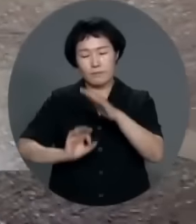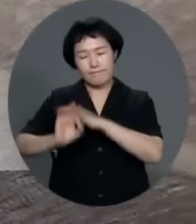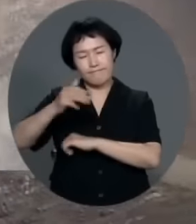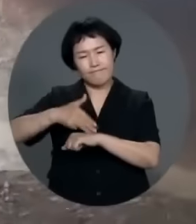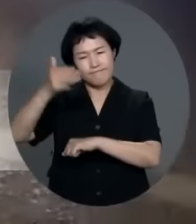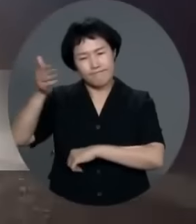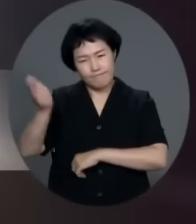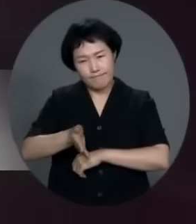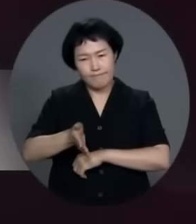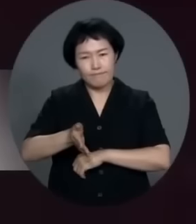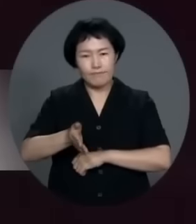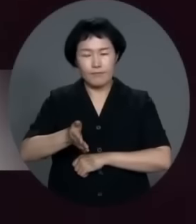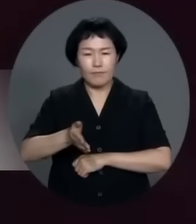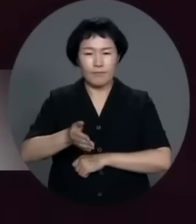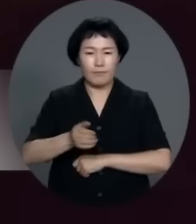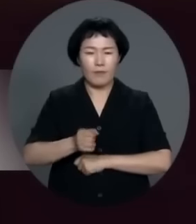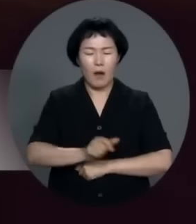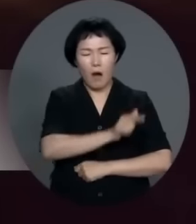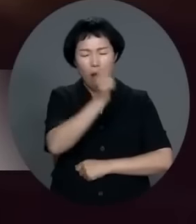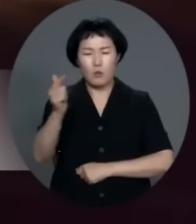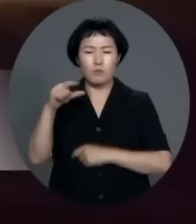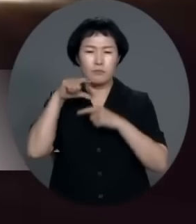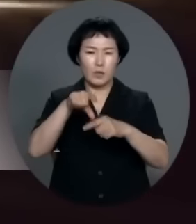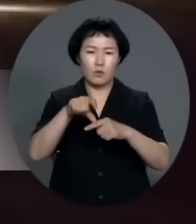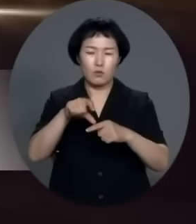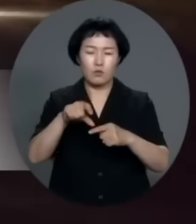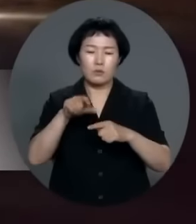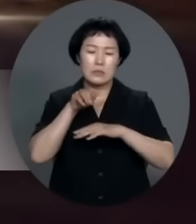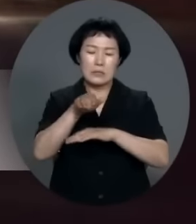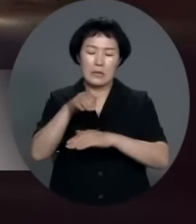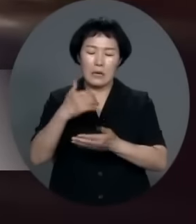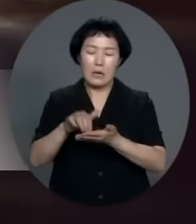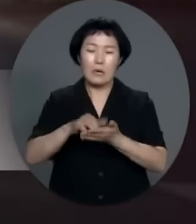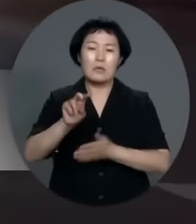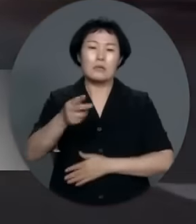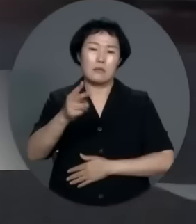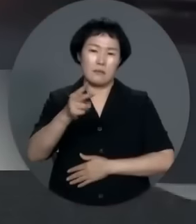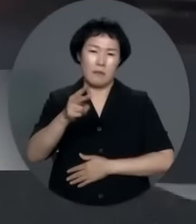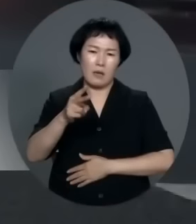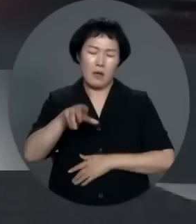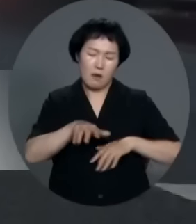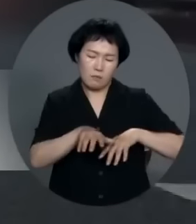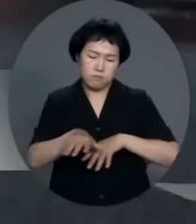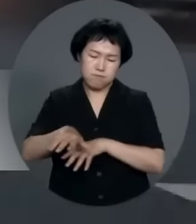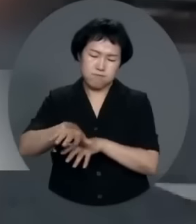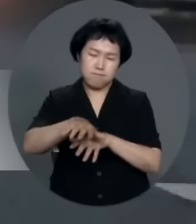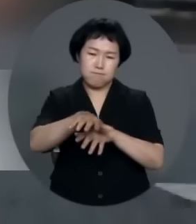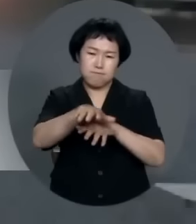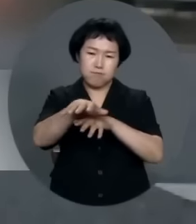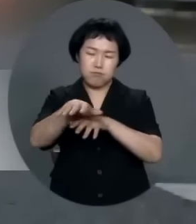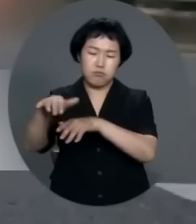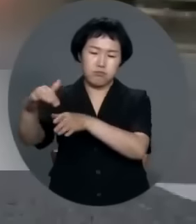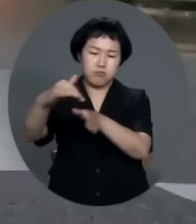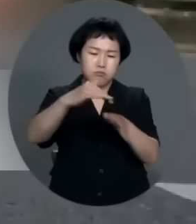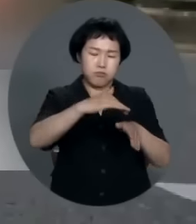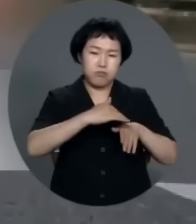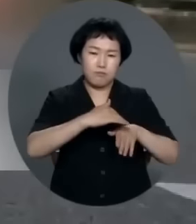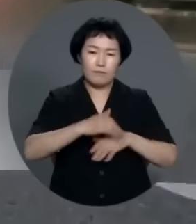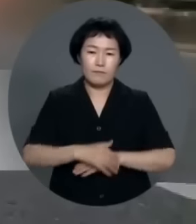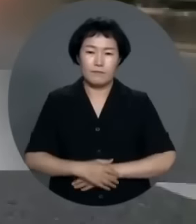아침 8시 넘어서까지 하루 평균 200대 안팎의 대형 화물차가 꼬리를 물고 들어왔다